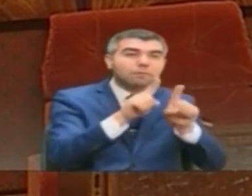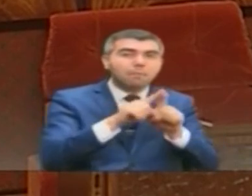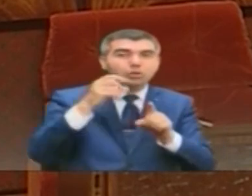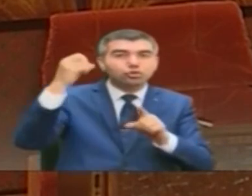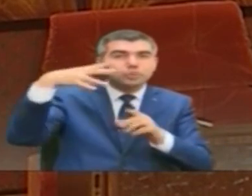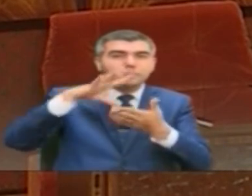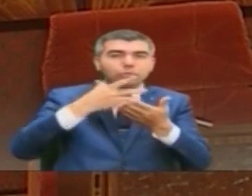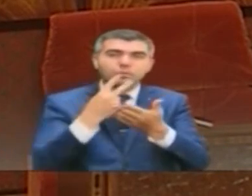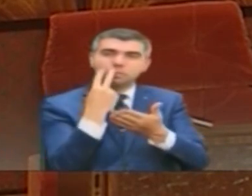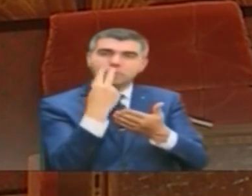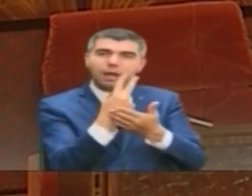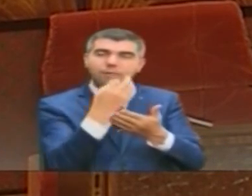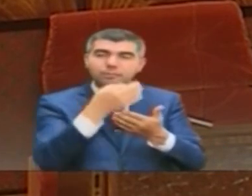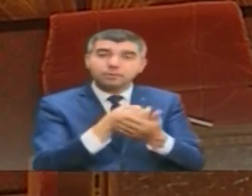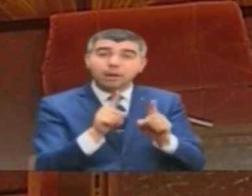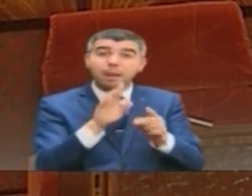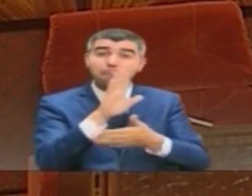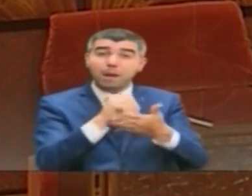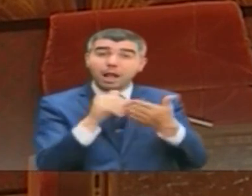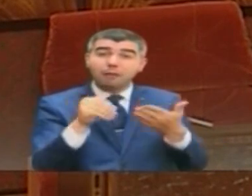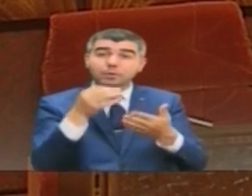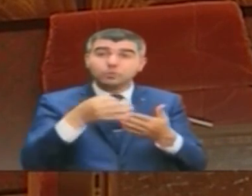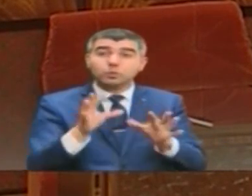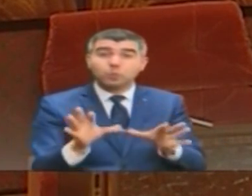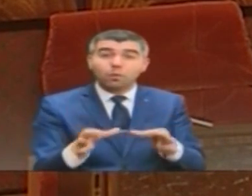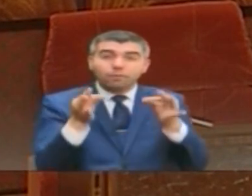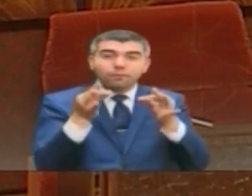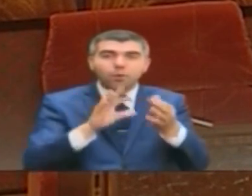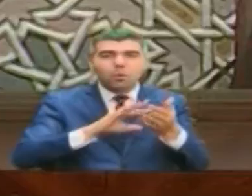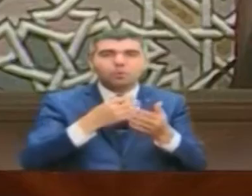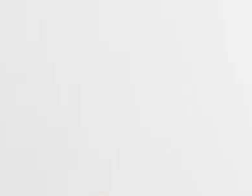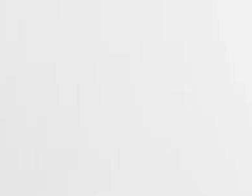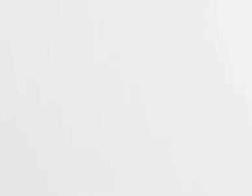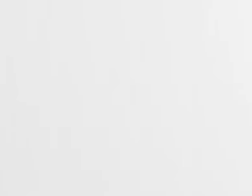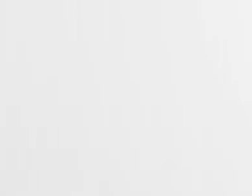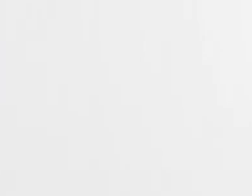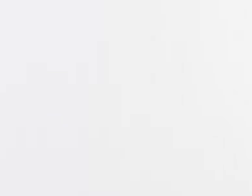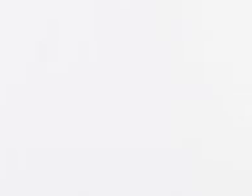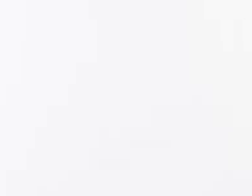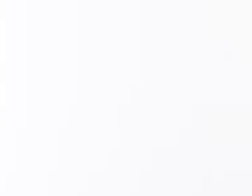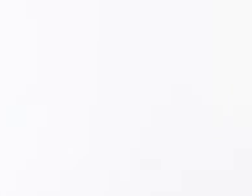الوطنيه مكن هذا البرنامج شك الوزير انته